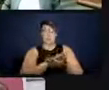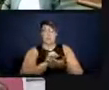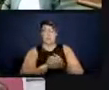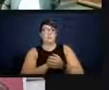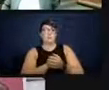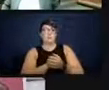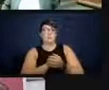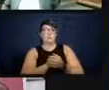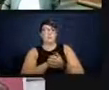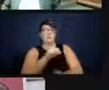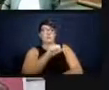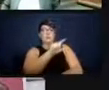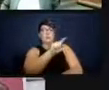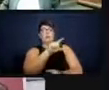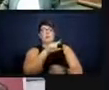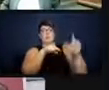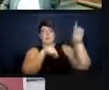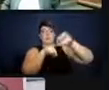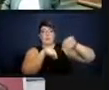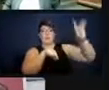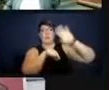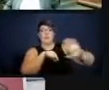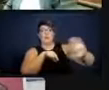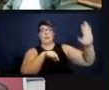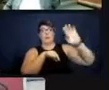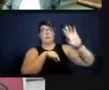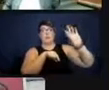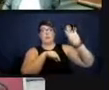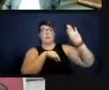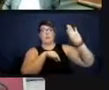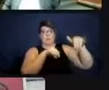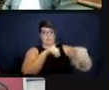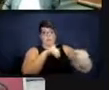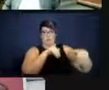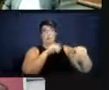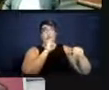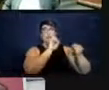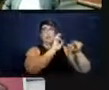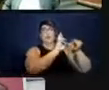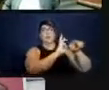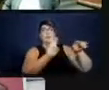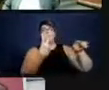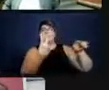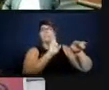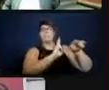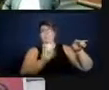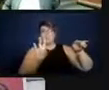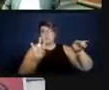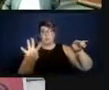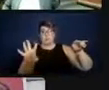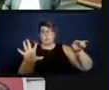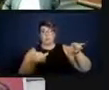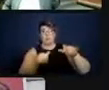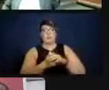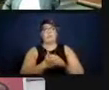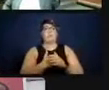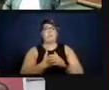4,000 wameweza kufuzu. Kwa hivyo tunaona ya kuwa idadi